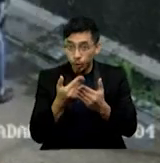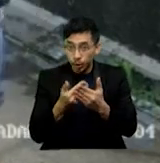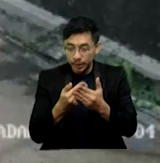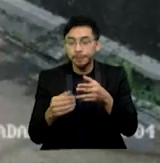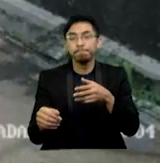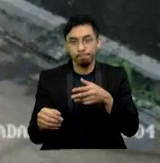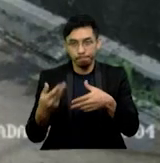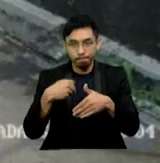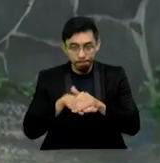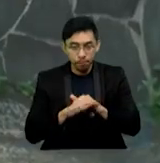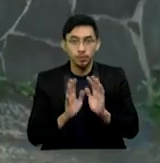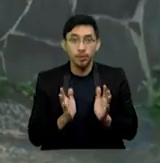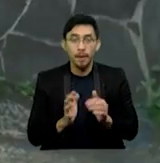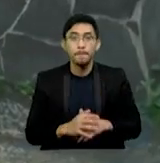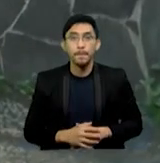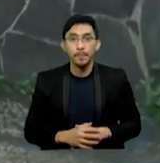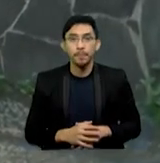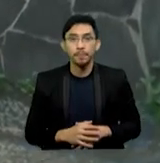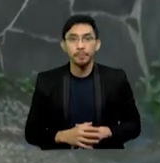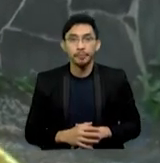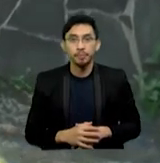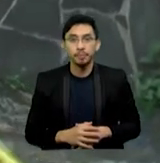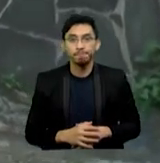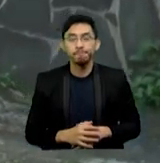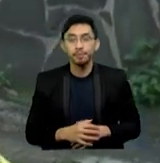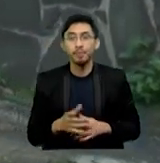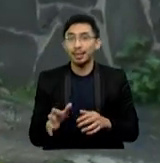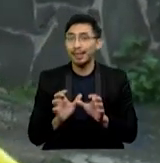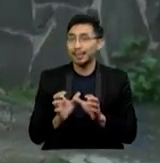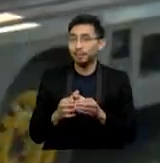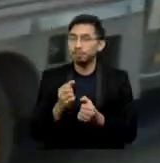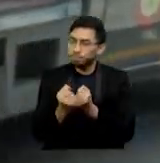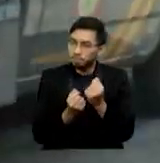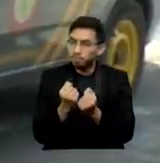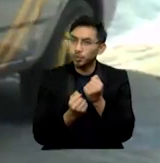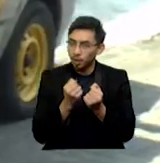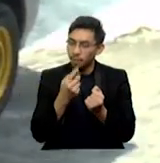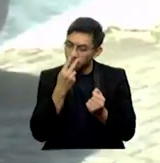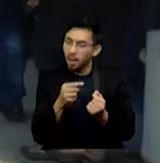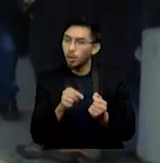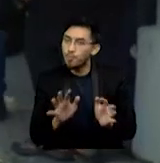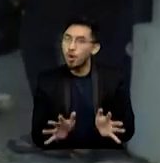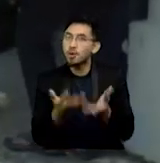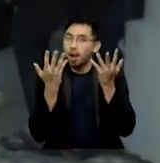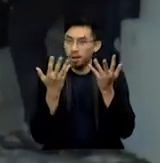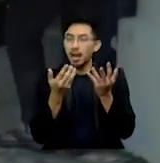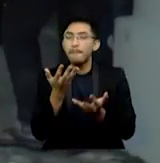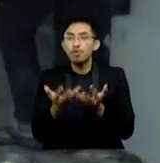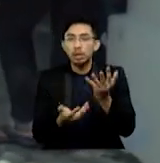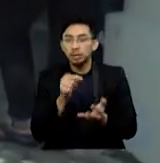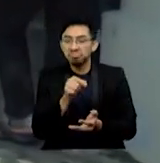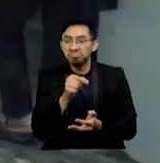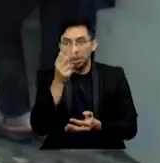jalan. Hingga kini tim sedang berupaya mengungkap kasus penembakan ini yang diduga dilakukan secara terencana.